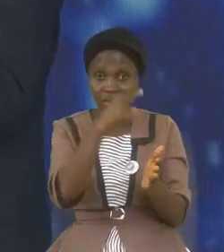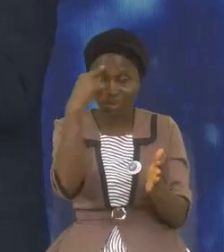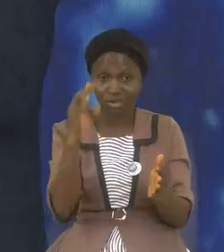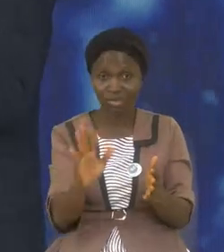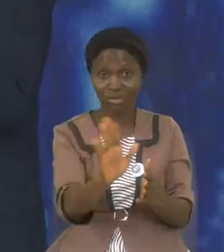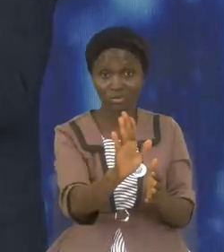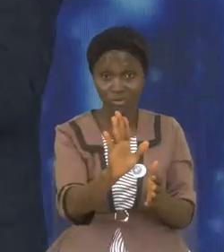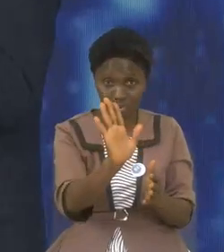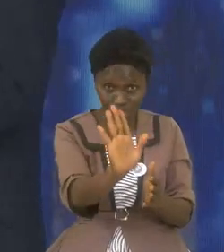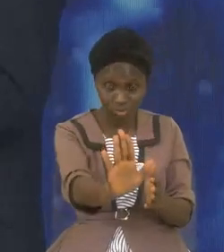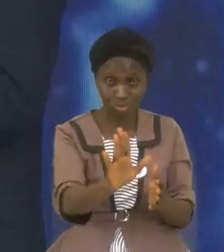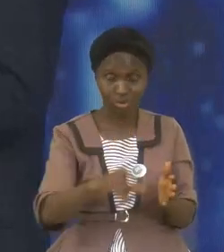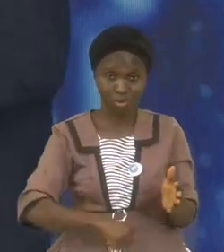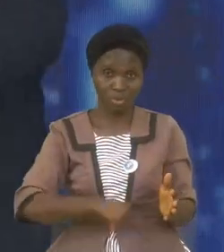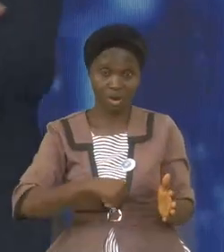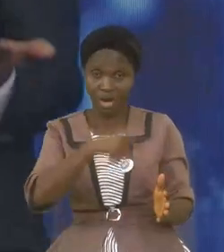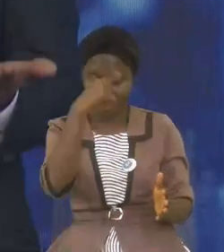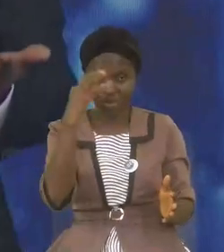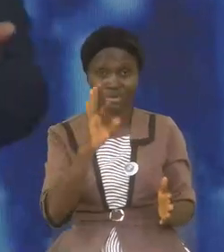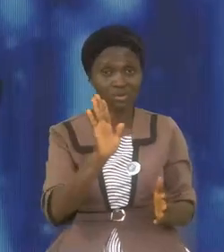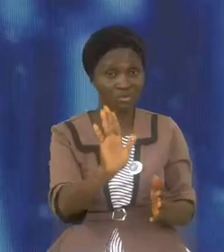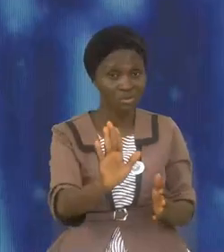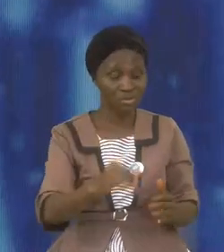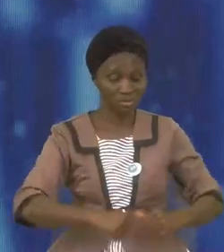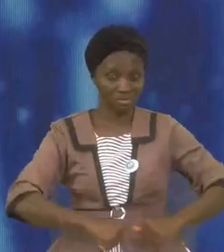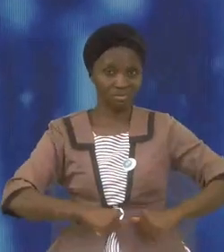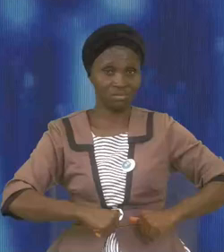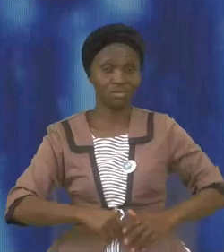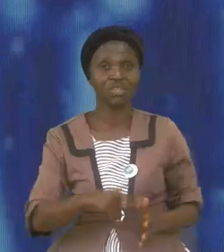Celui qui a parlé du ciel est l'ange de Dieu. C'est décidé